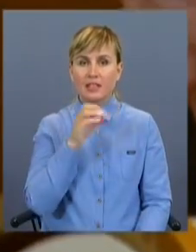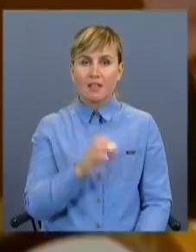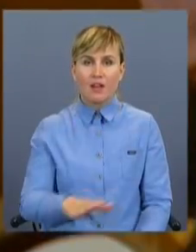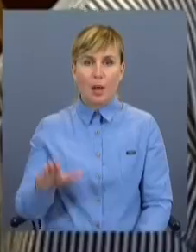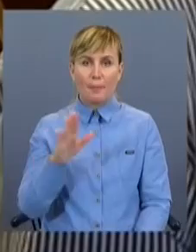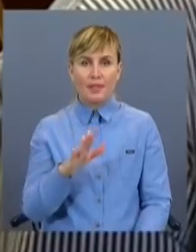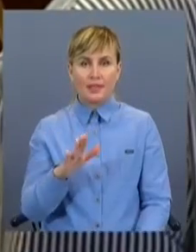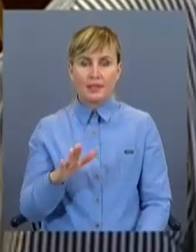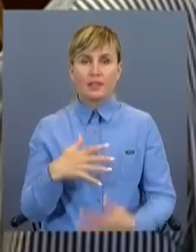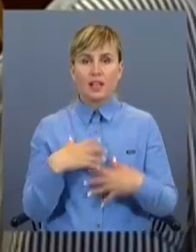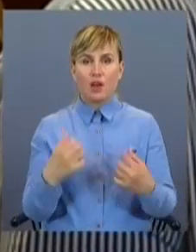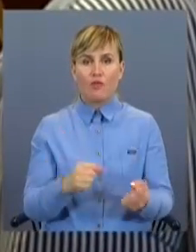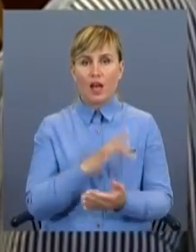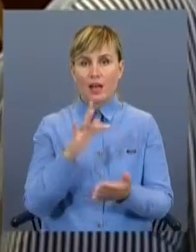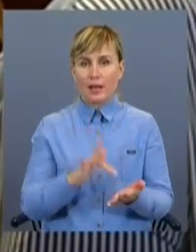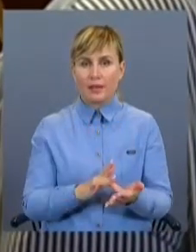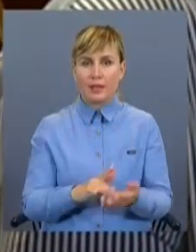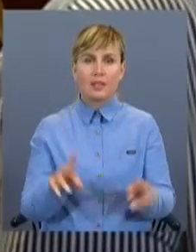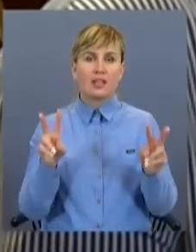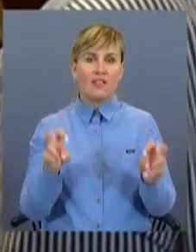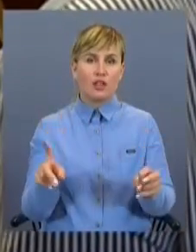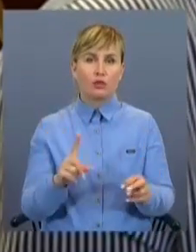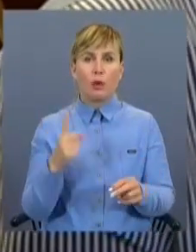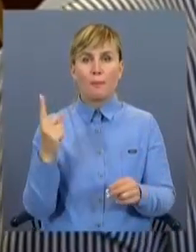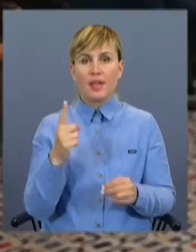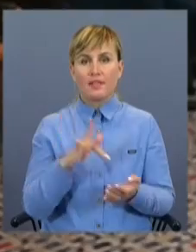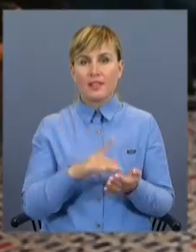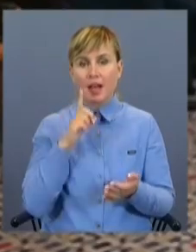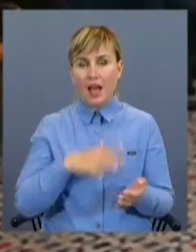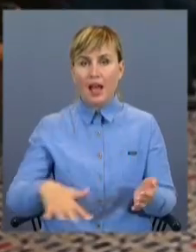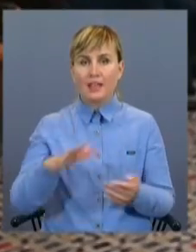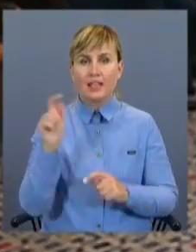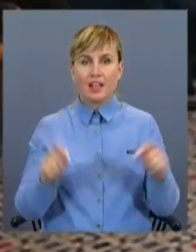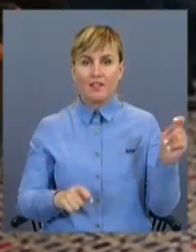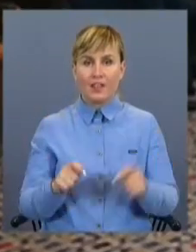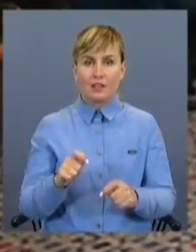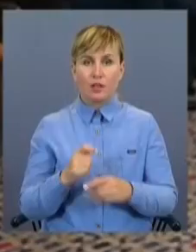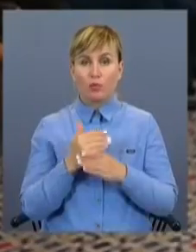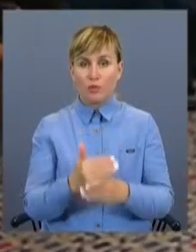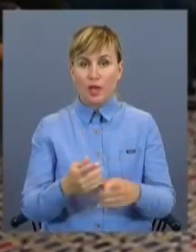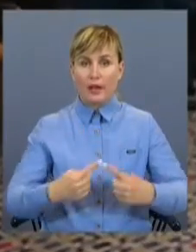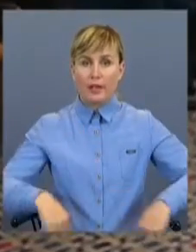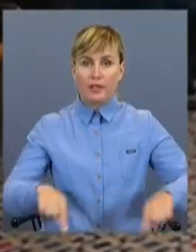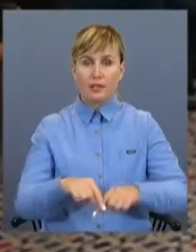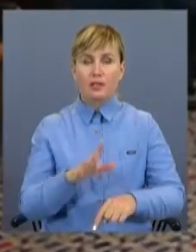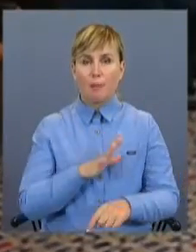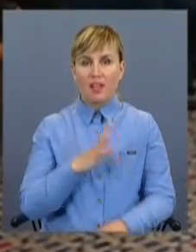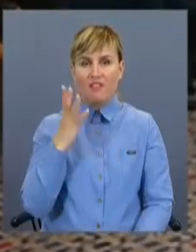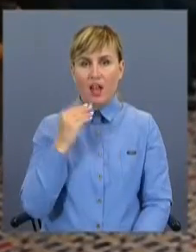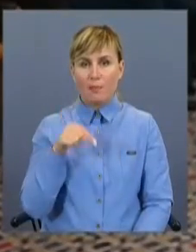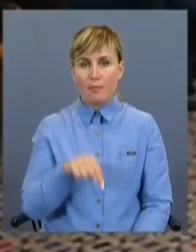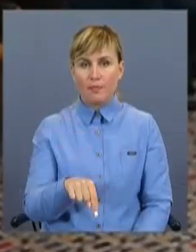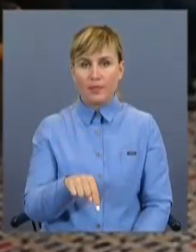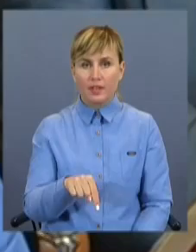Европейской сети «Здоровые города». Символично, что первая в Центральной Азии конференция гуманитарной организации состоялась в Алматы в